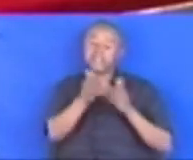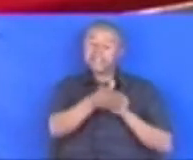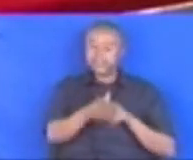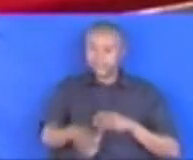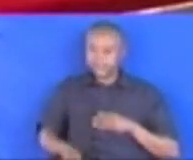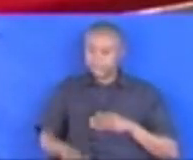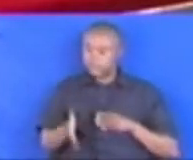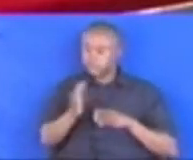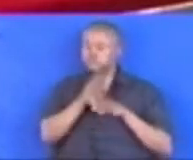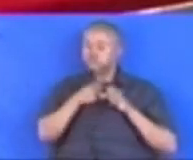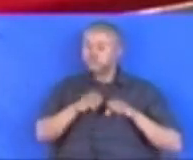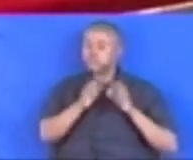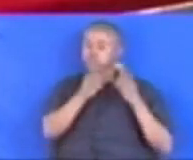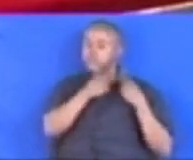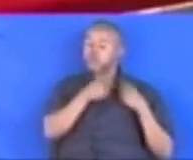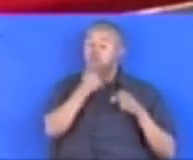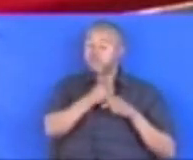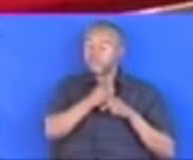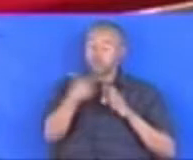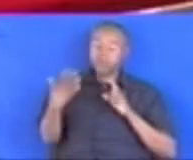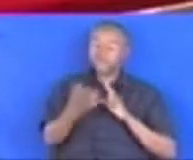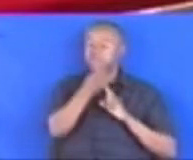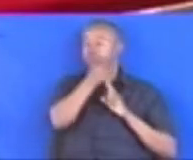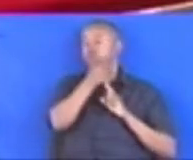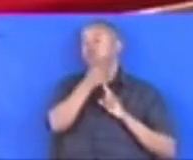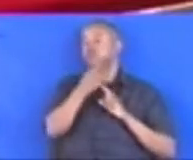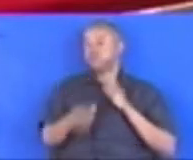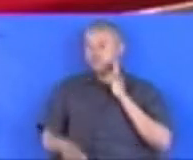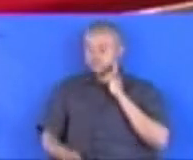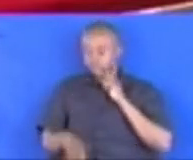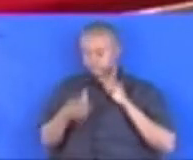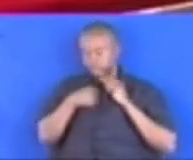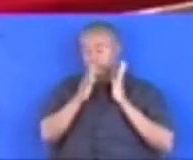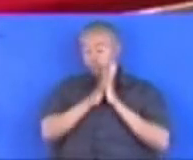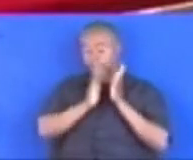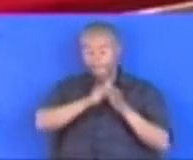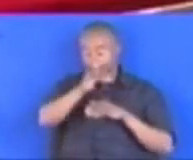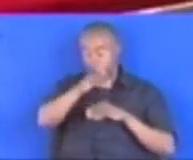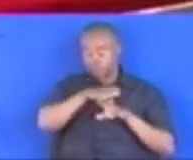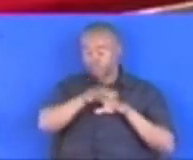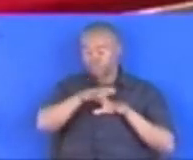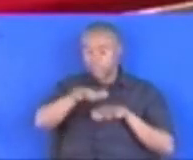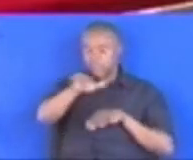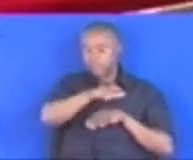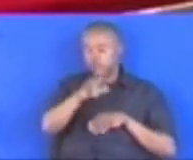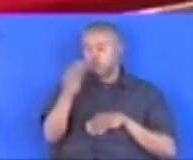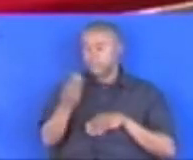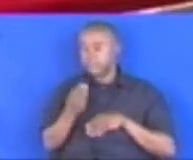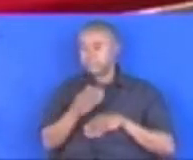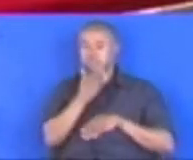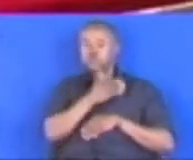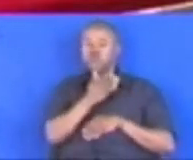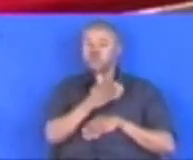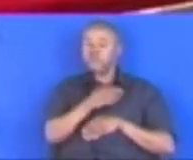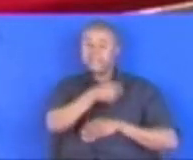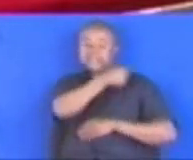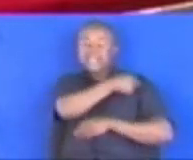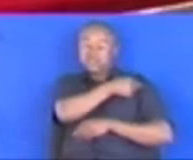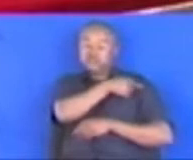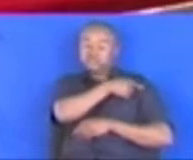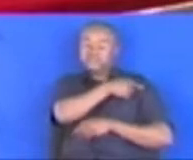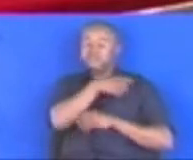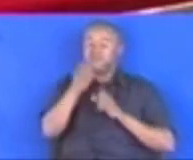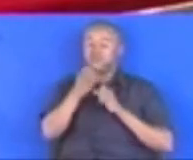Speaker, utekelezaji wa majukumu umefanyika kwa mafanikio. Naomba kurejea maeneo machache. Huduma za chanjo zimefanikiwa kwa zaidi